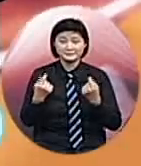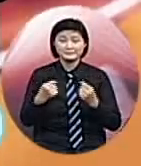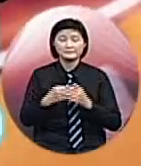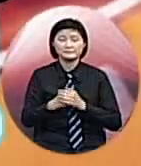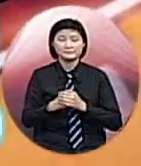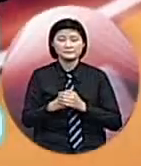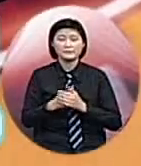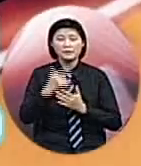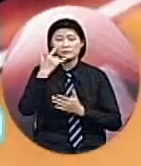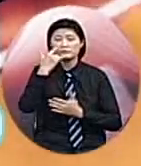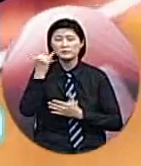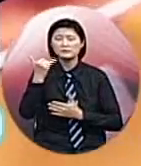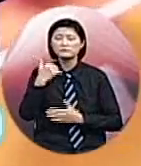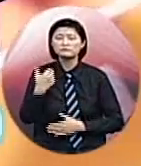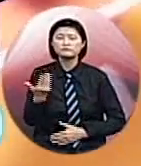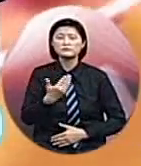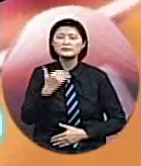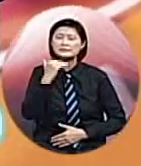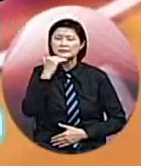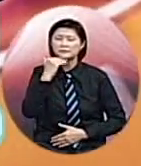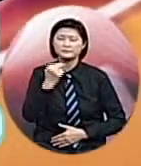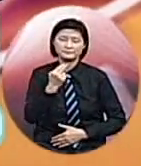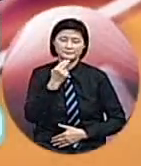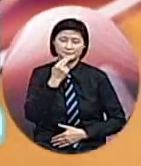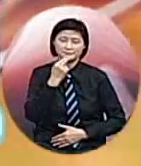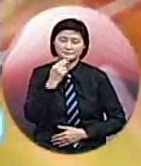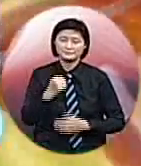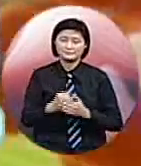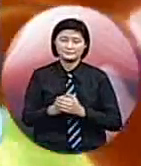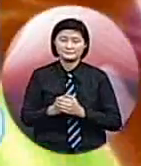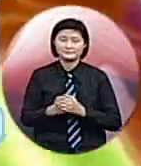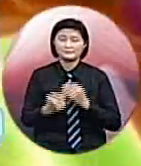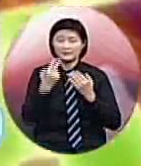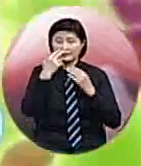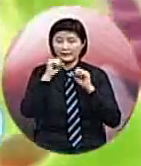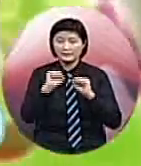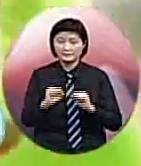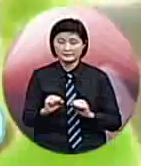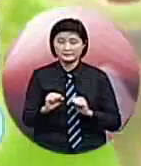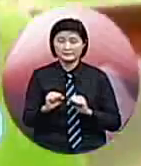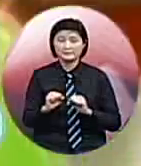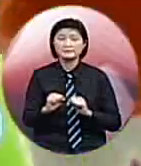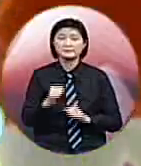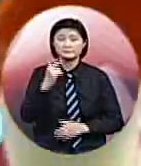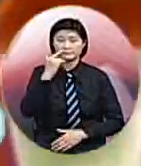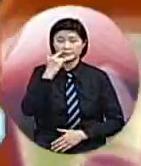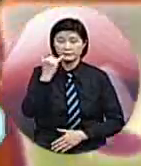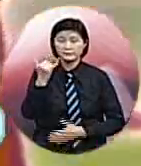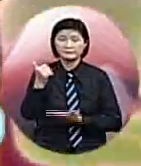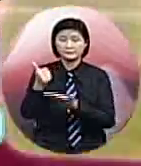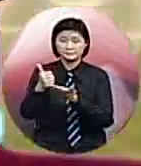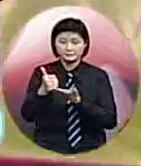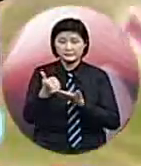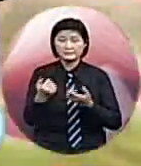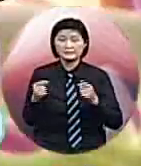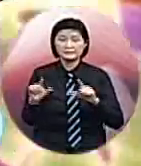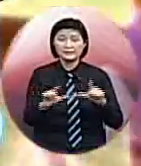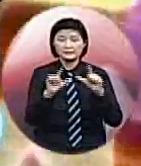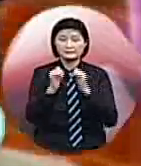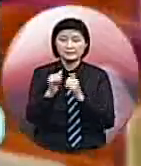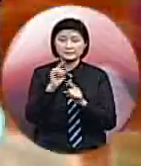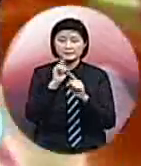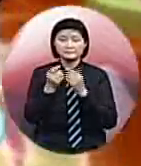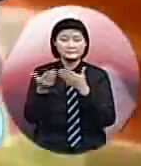부모님은 그렇게 기다려주지는 않아요. 예. 그래서 그 살아계신 부모님 모시고 사신 분들께 한 말씀